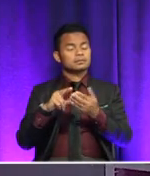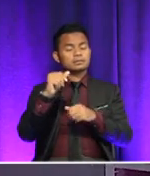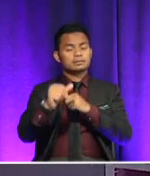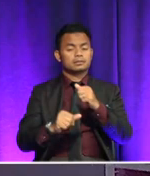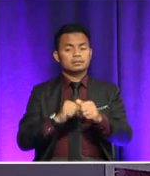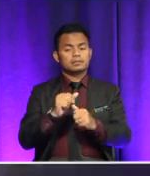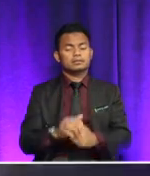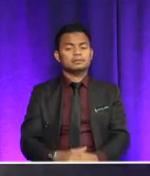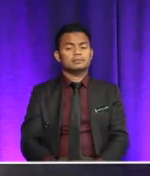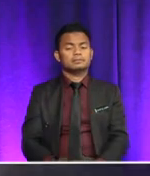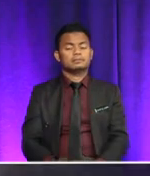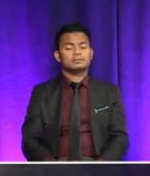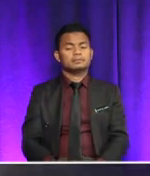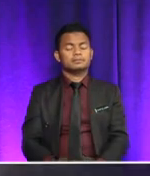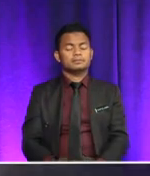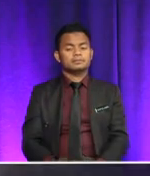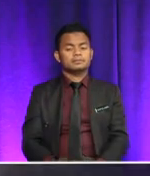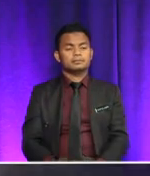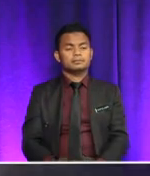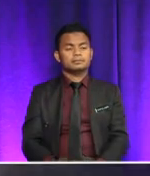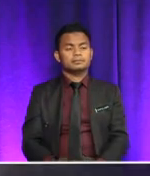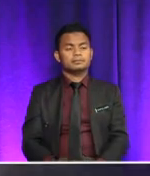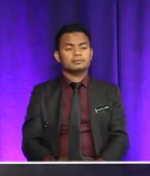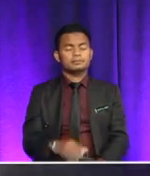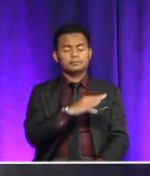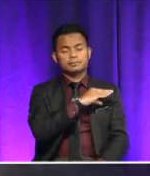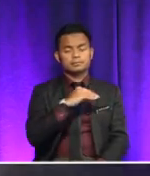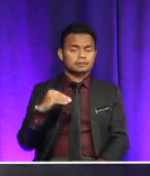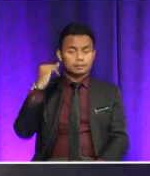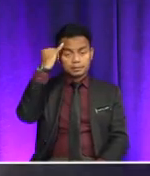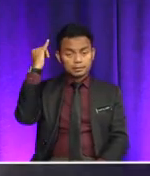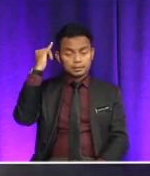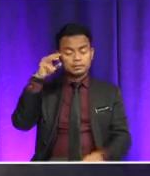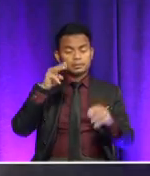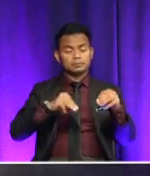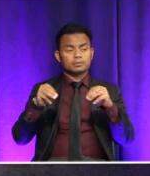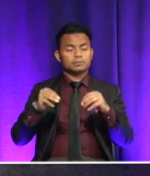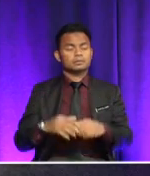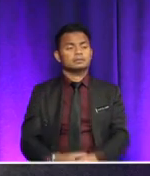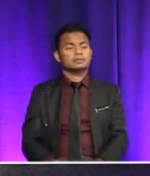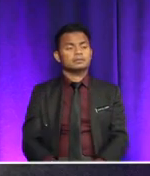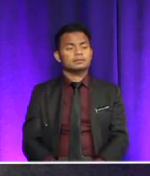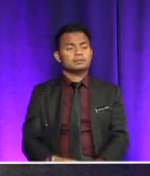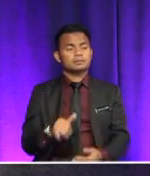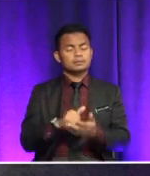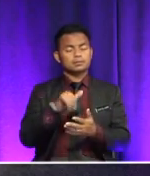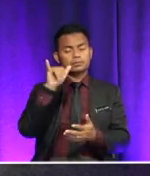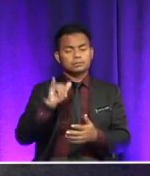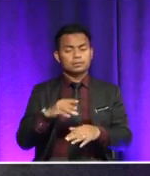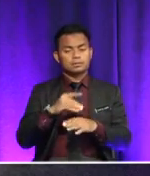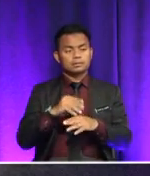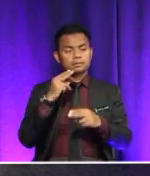itu boleh sebab berkaitan dengan Tuhan dan kita alu-alukan makam